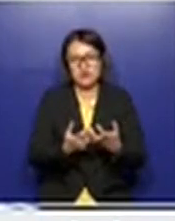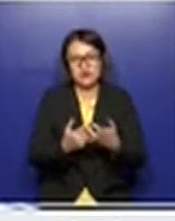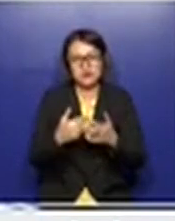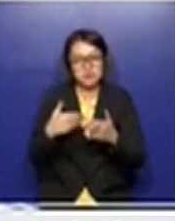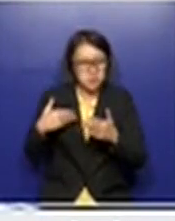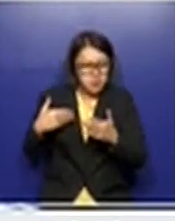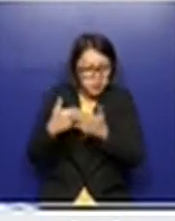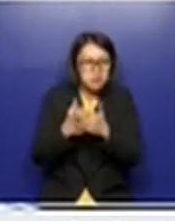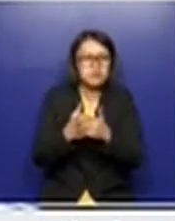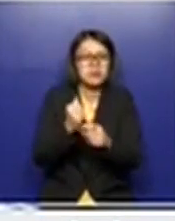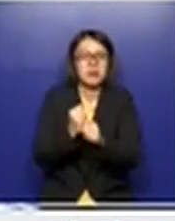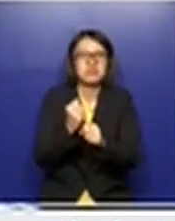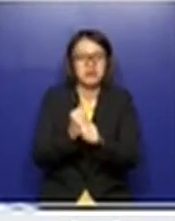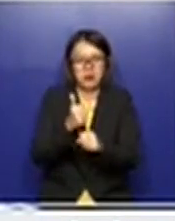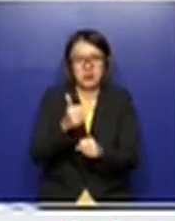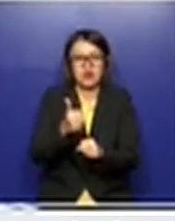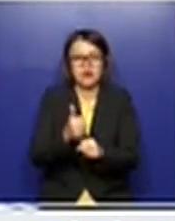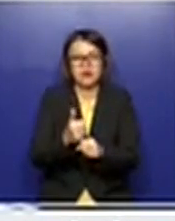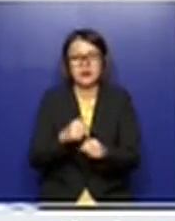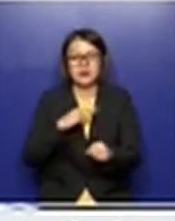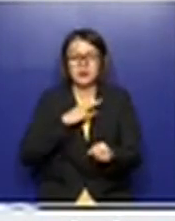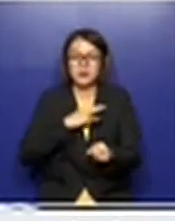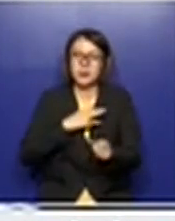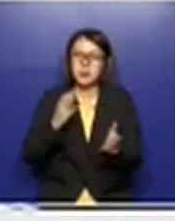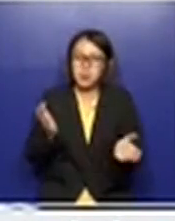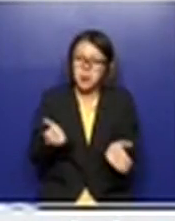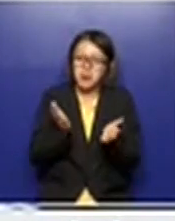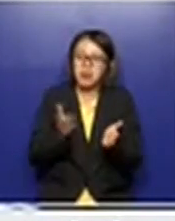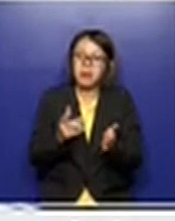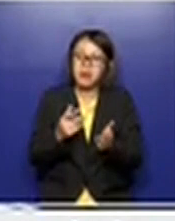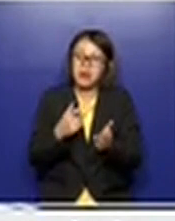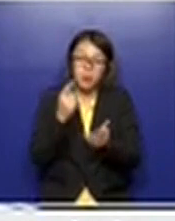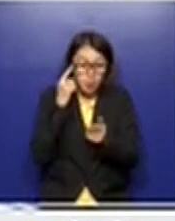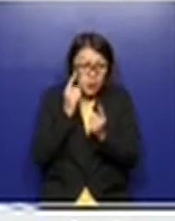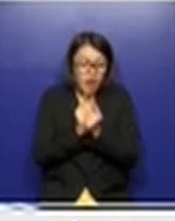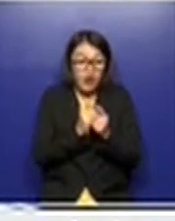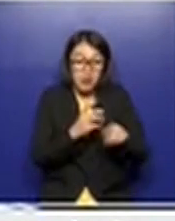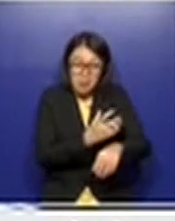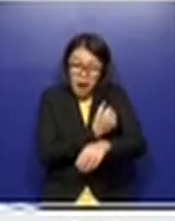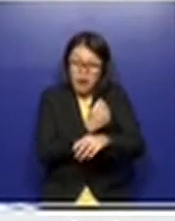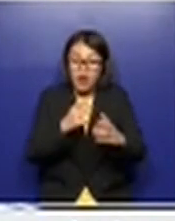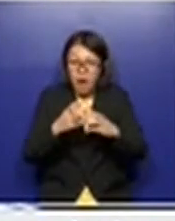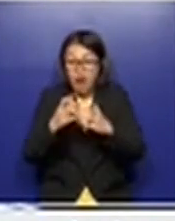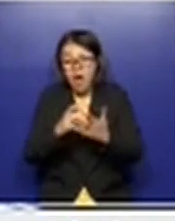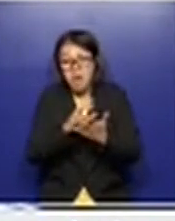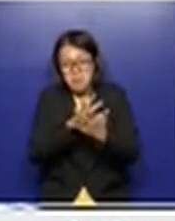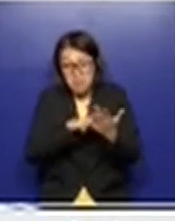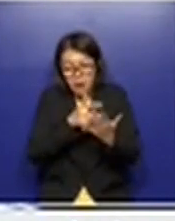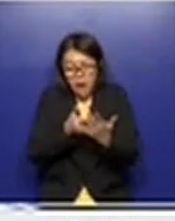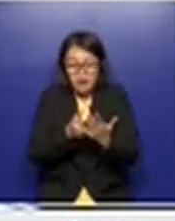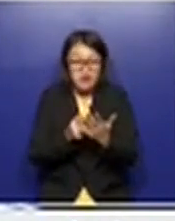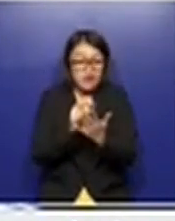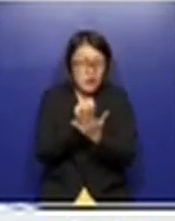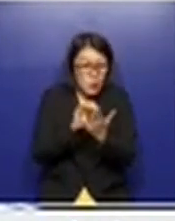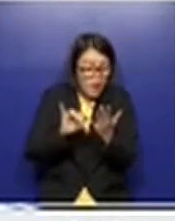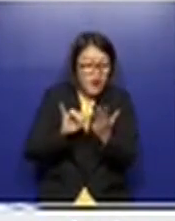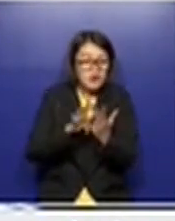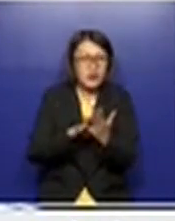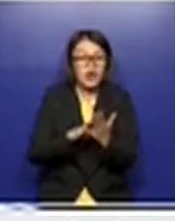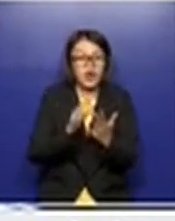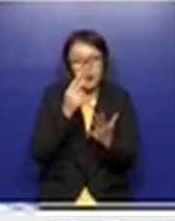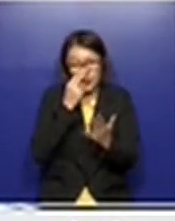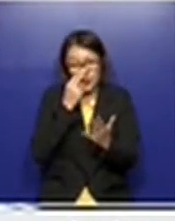างเรื่องการเลือกตั้งอย่าเดินเพียงแต่ว่ารณรงค์ให้คนรู้จักพรรคการเมืองกับนโยบายพรรคการเมืองให้ได้เห็นความเลวร้ายของ